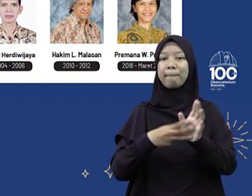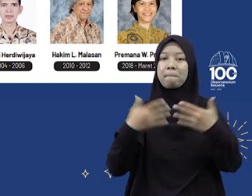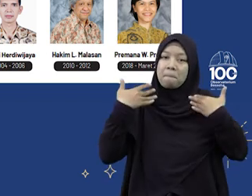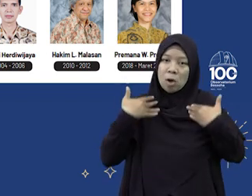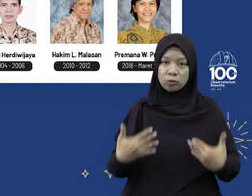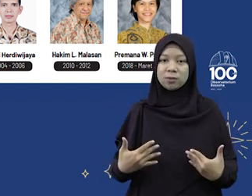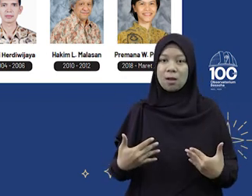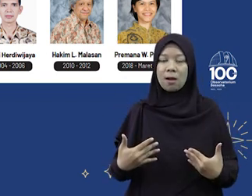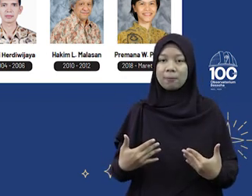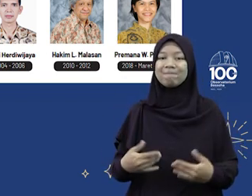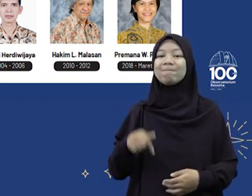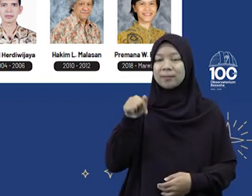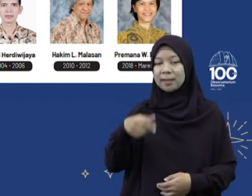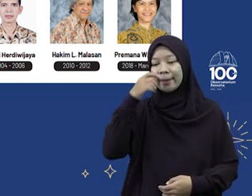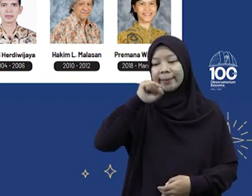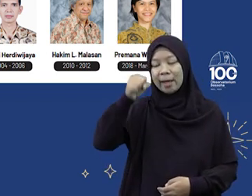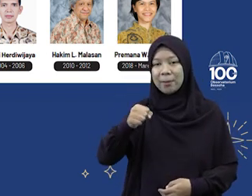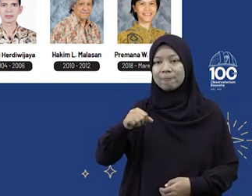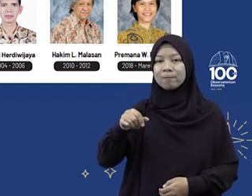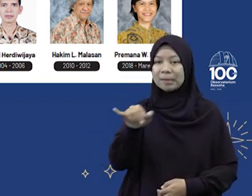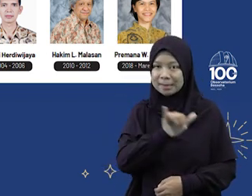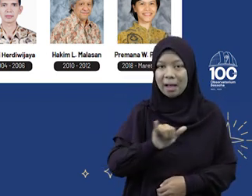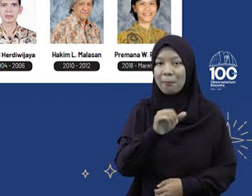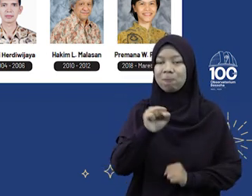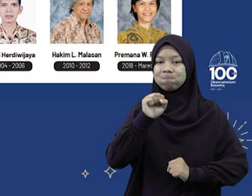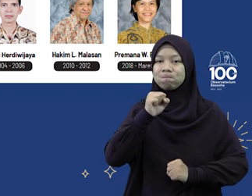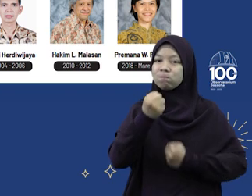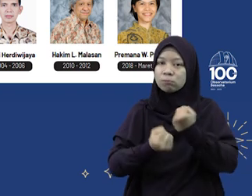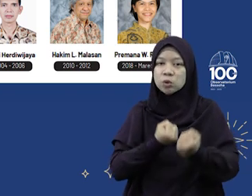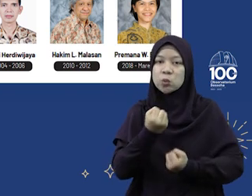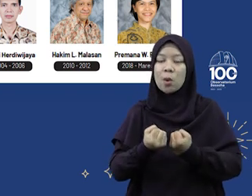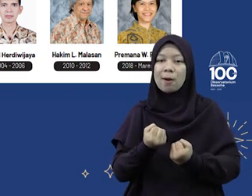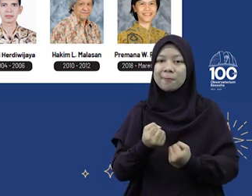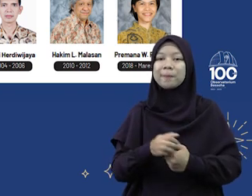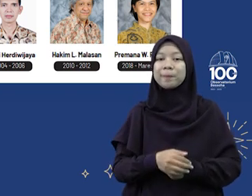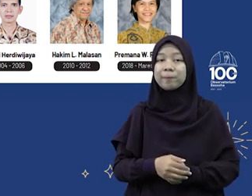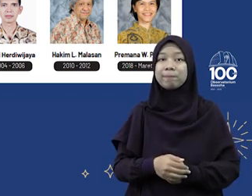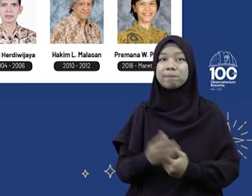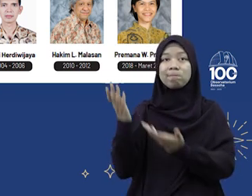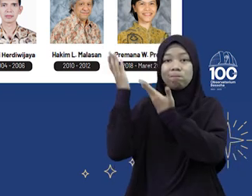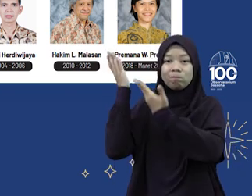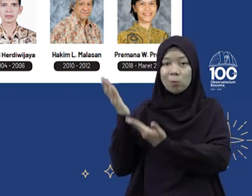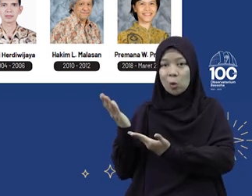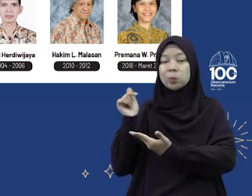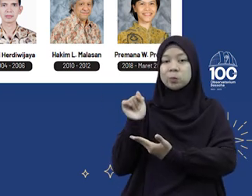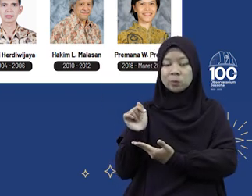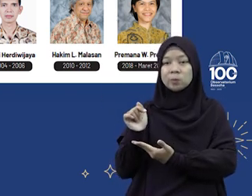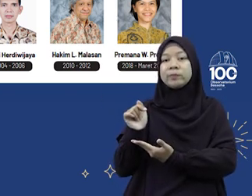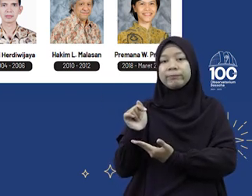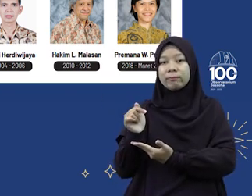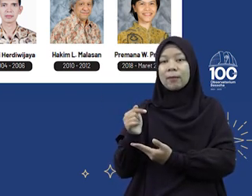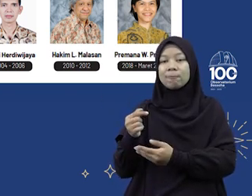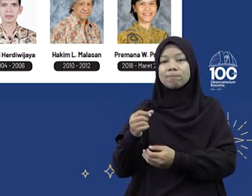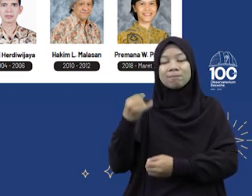seperti yang kita lakukan di ITB merekalah ini yang menjadi astronomis melanjutkan program penelitian